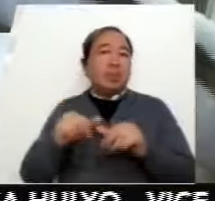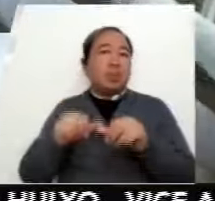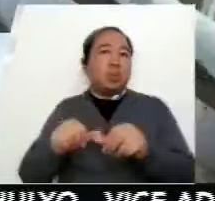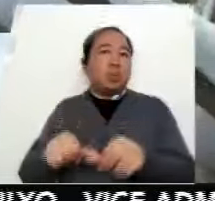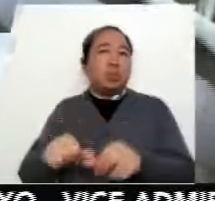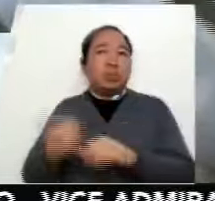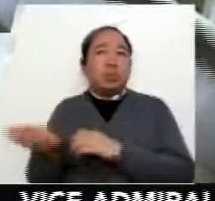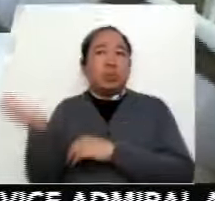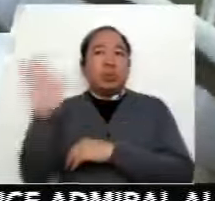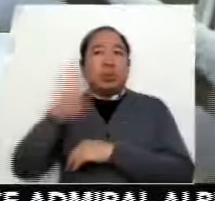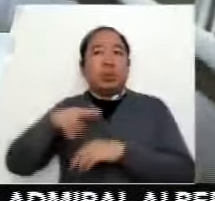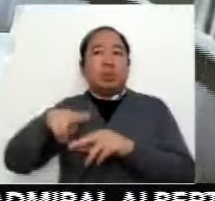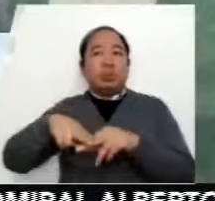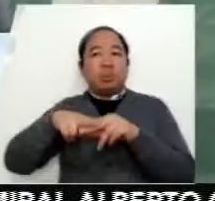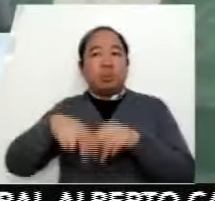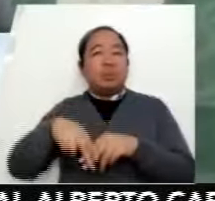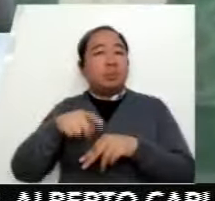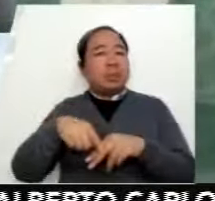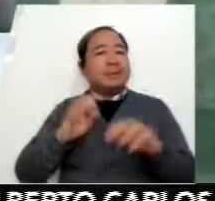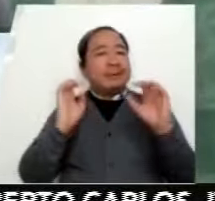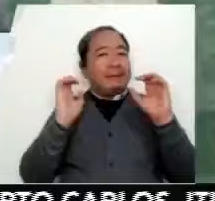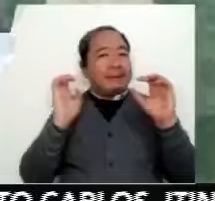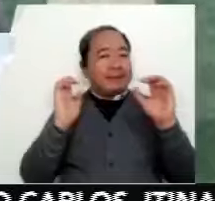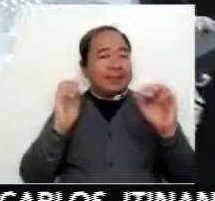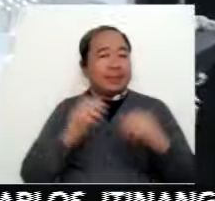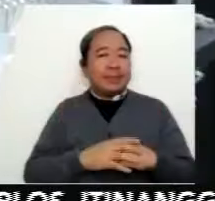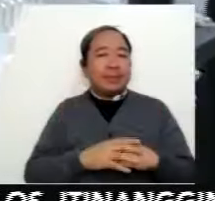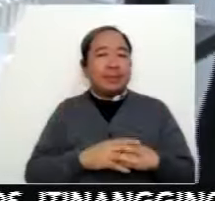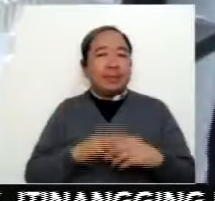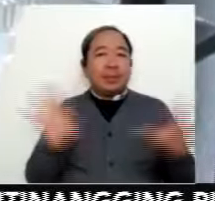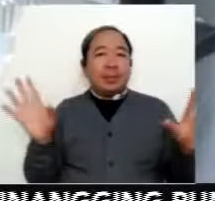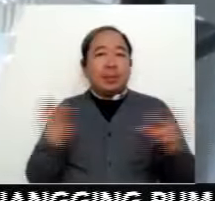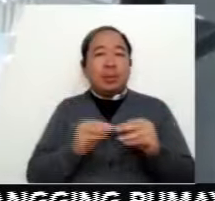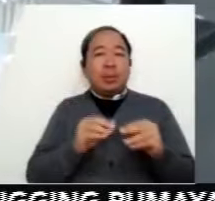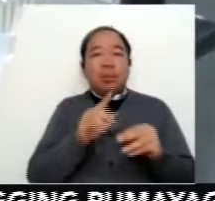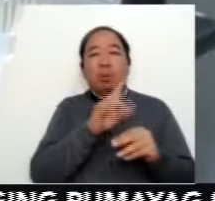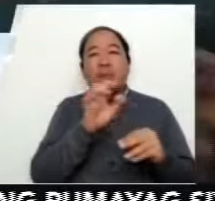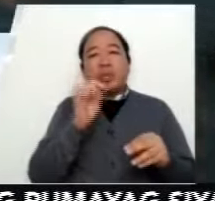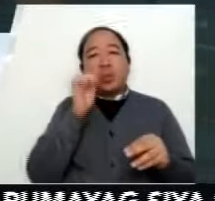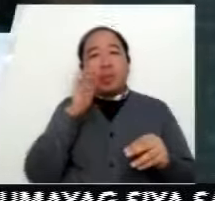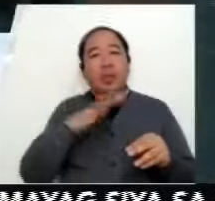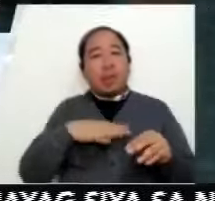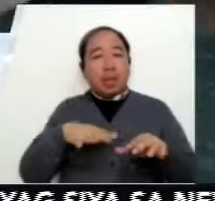or nag-exercise sila. Sa 100 loom weavers na ating ipinasuri,